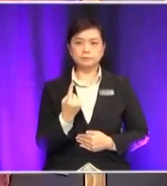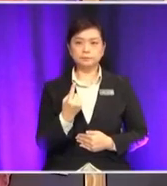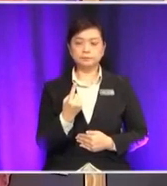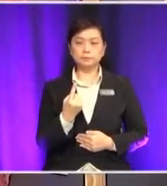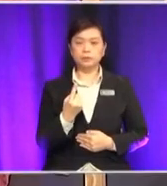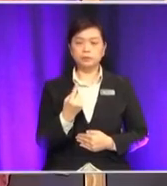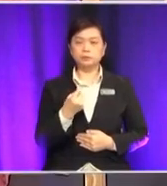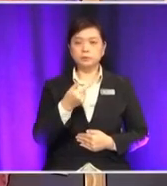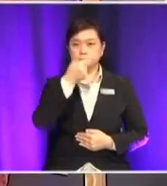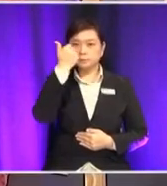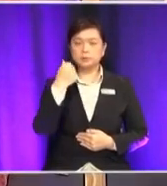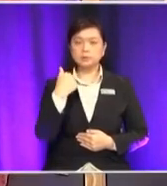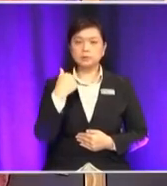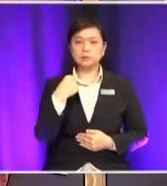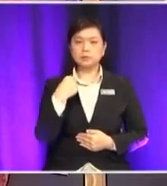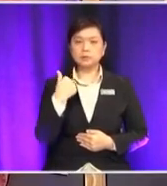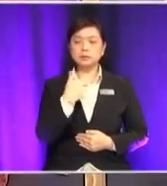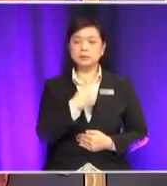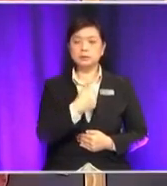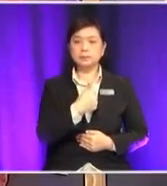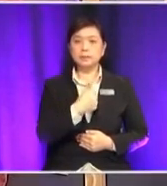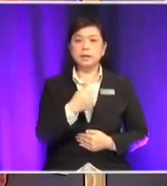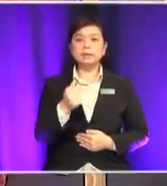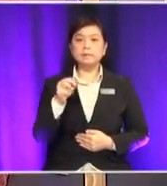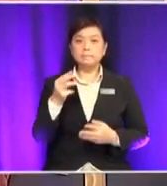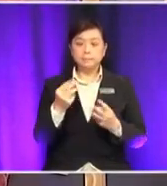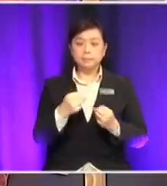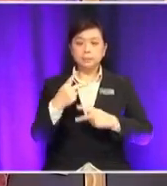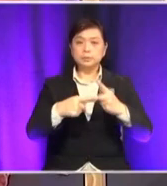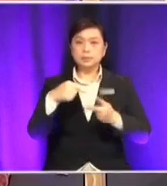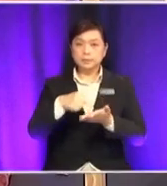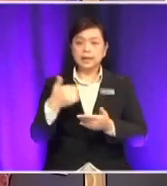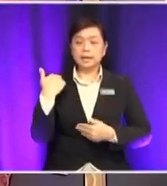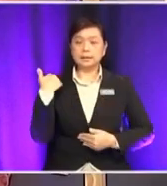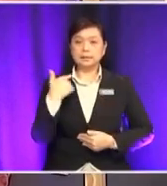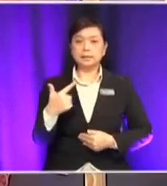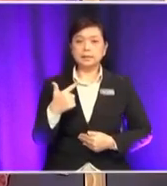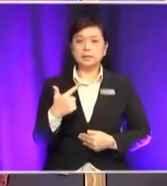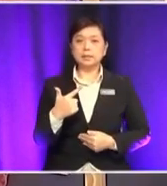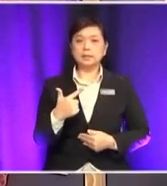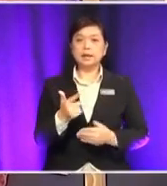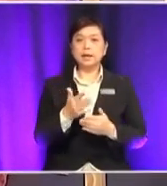bilangan kromosom separo atau kita panggil dia sebagai heployd Oke